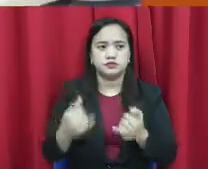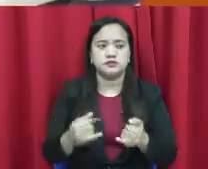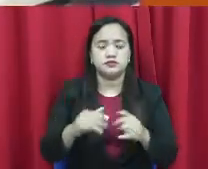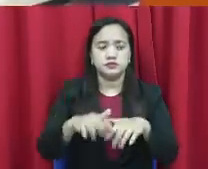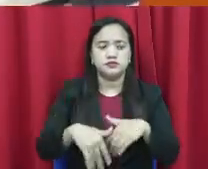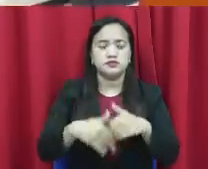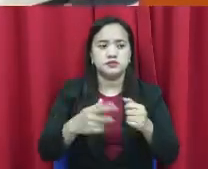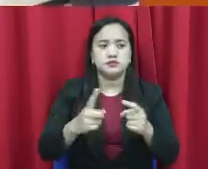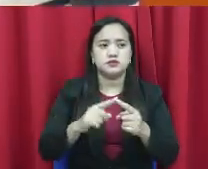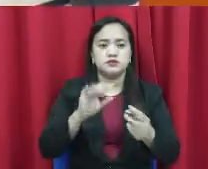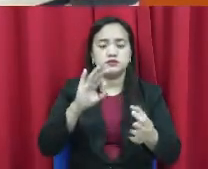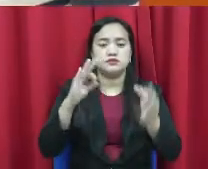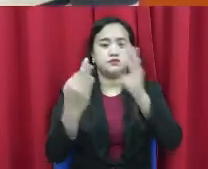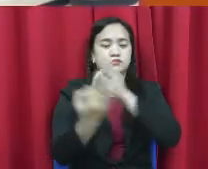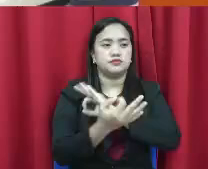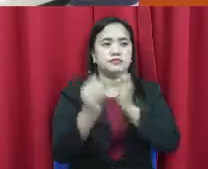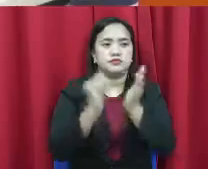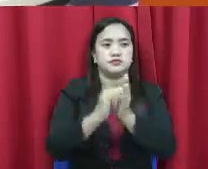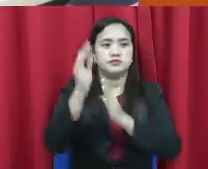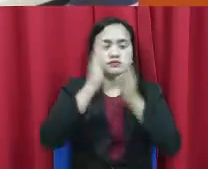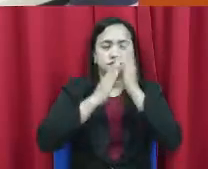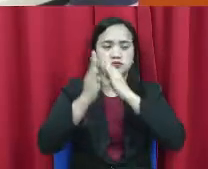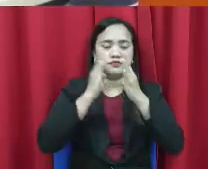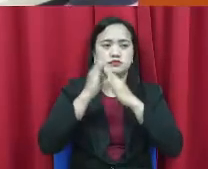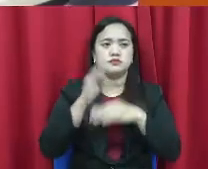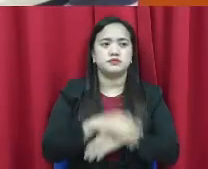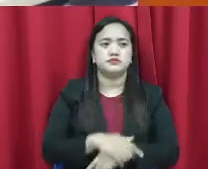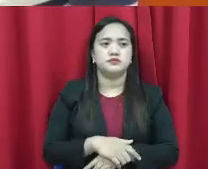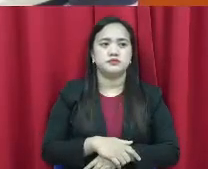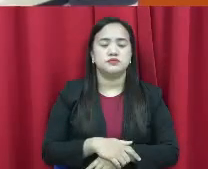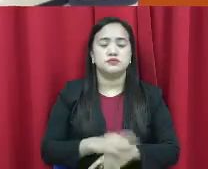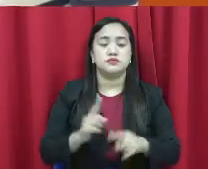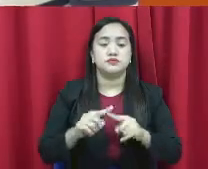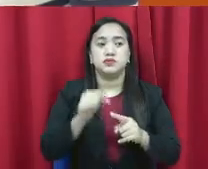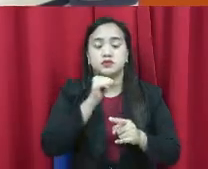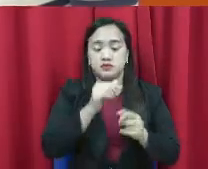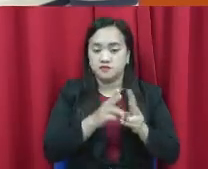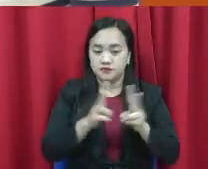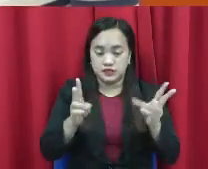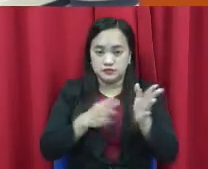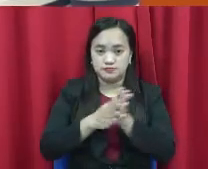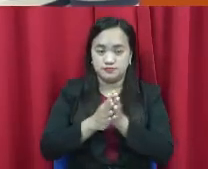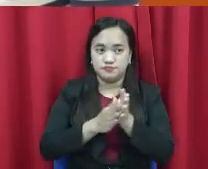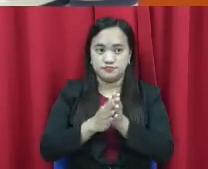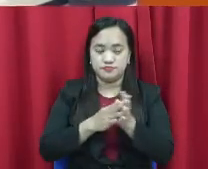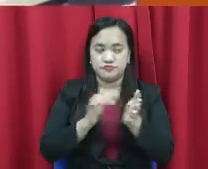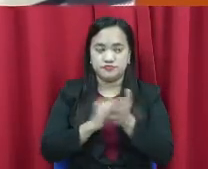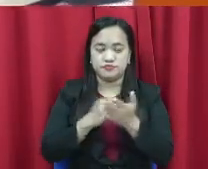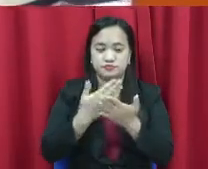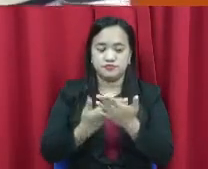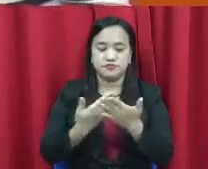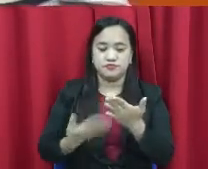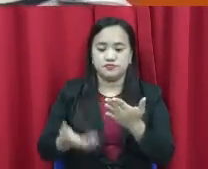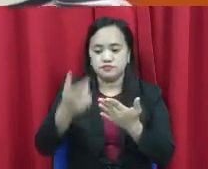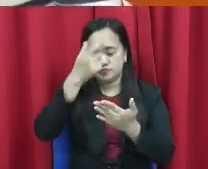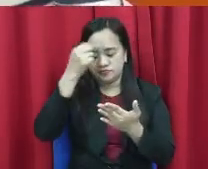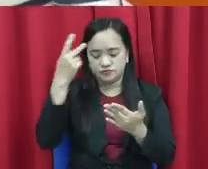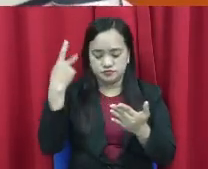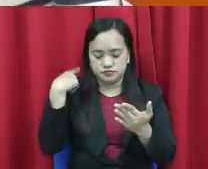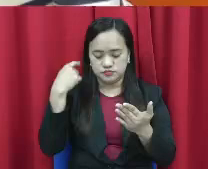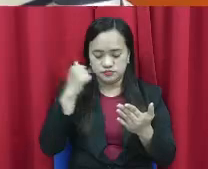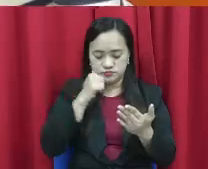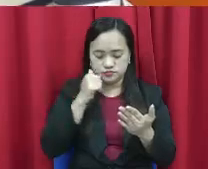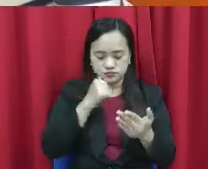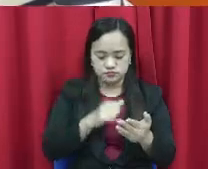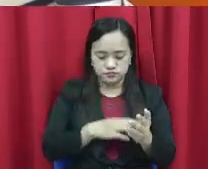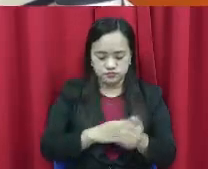niyo hinarap Actually Ma'am hindi naman po kami excuse sa mga ganyang bagay and ak in fact tayo nga yung subject eh Ah Yes